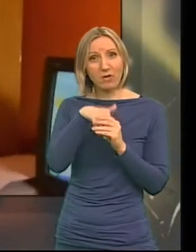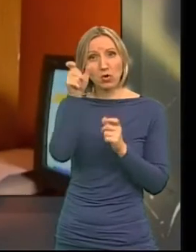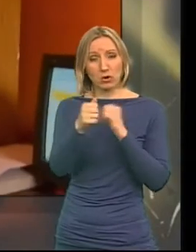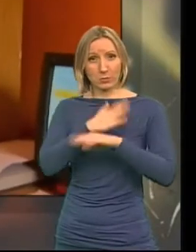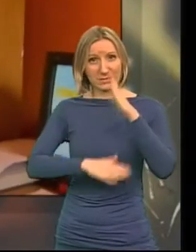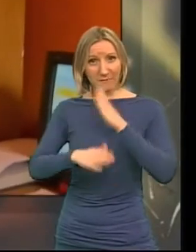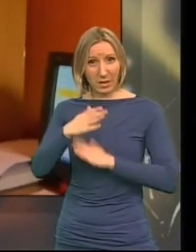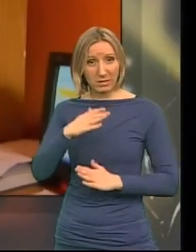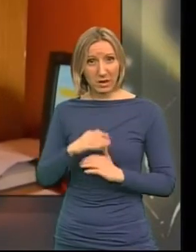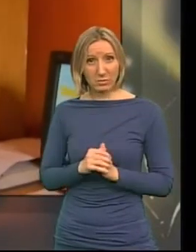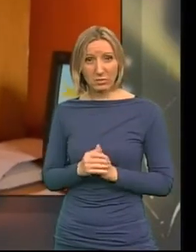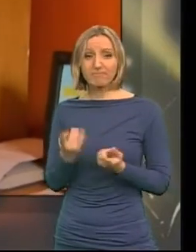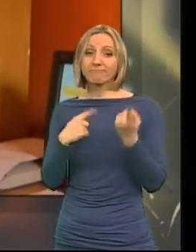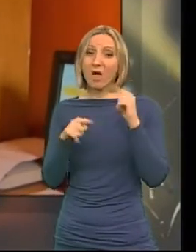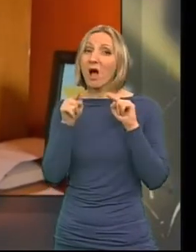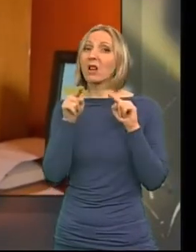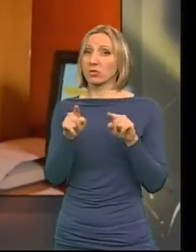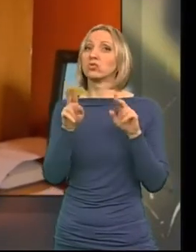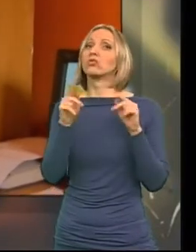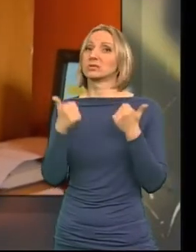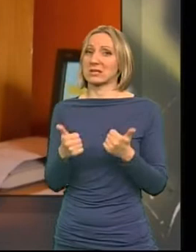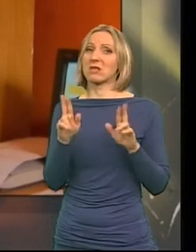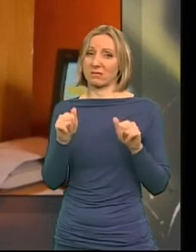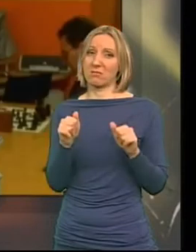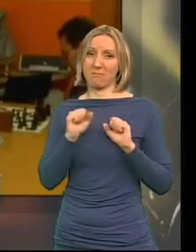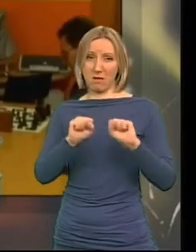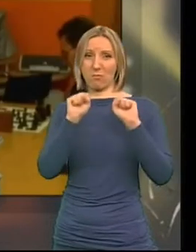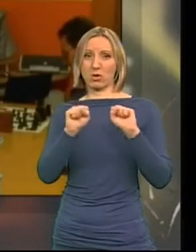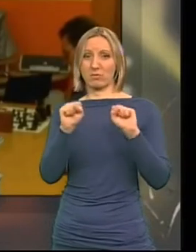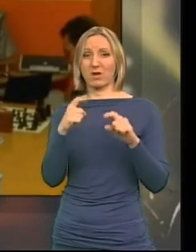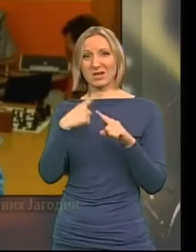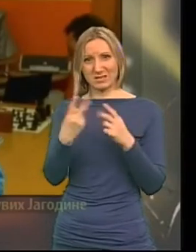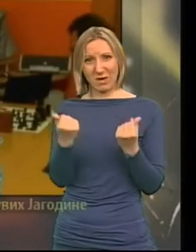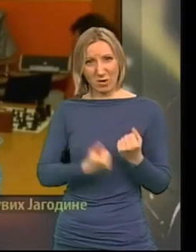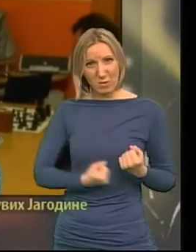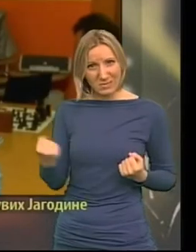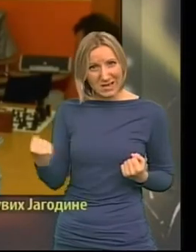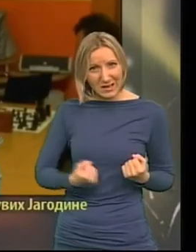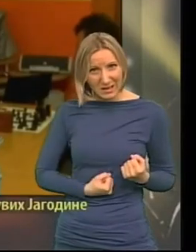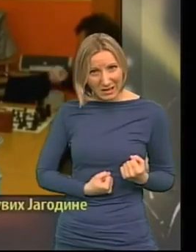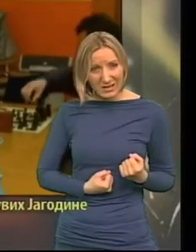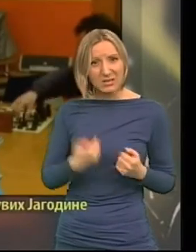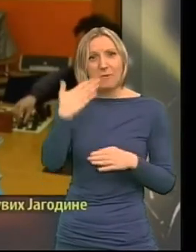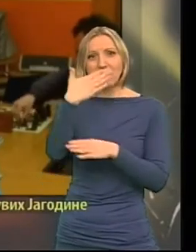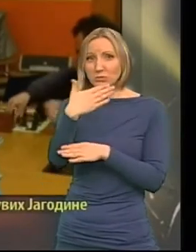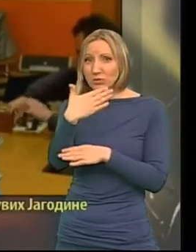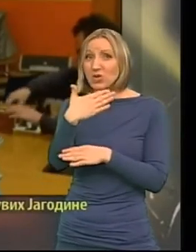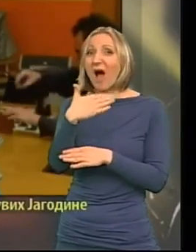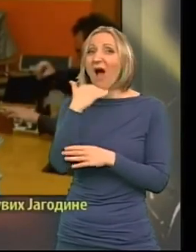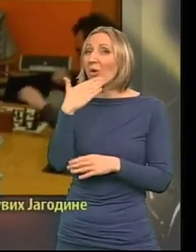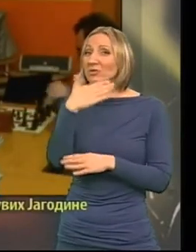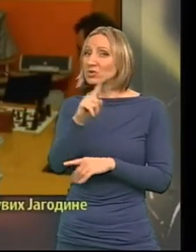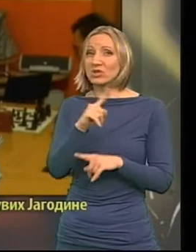sa invaliditetom, ali i tu sada ima otpora. Zbog ekonomska kriza ili, na primjer, preduzeće dobro ne